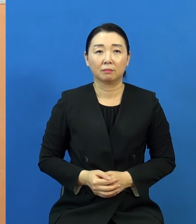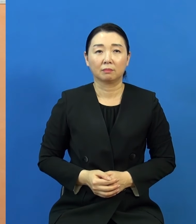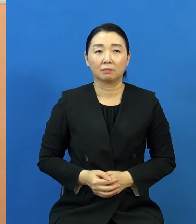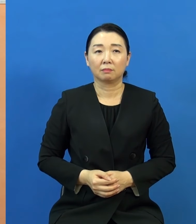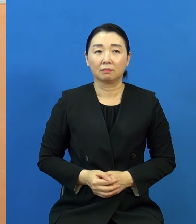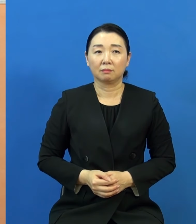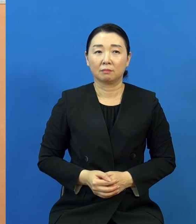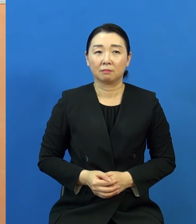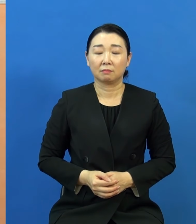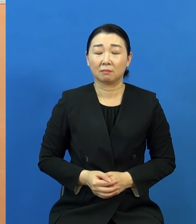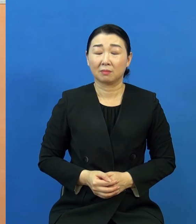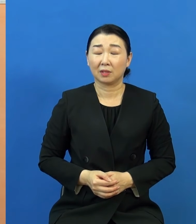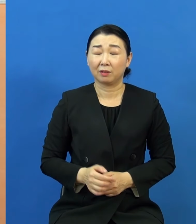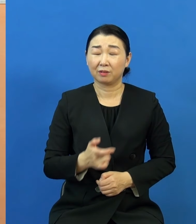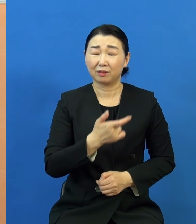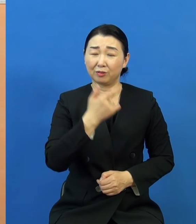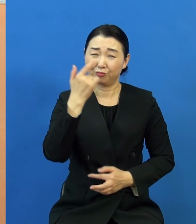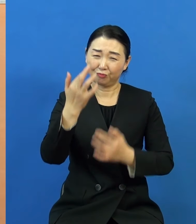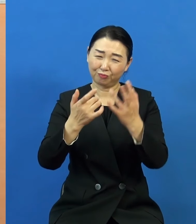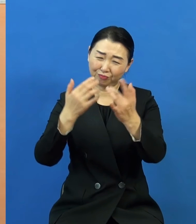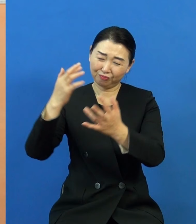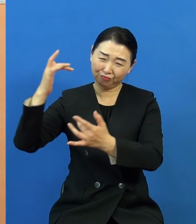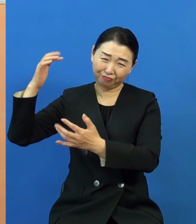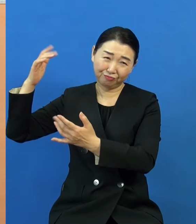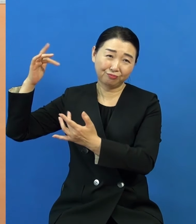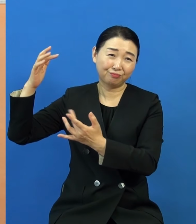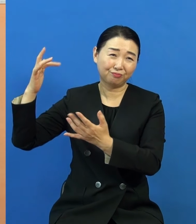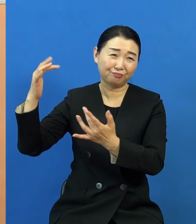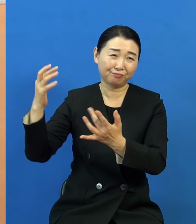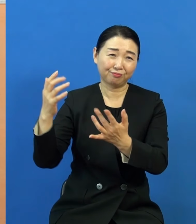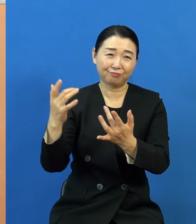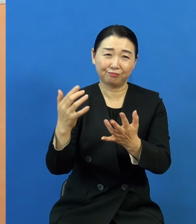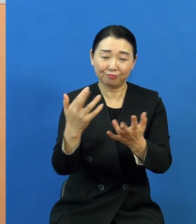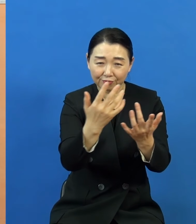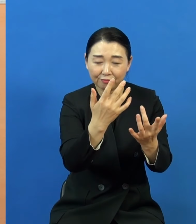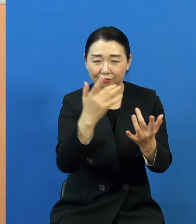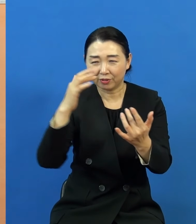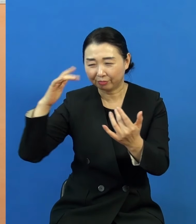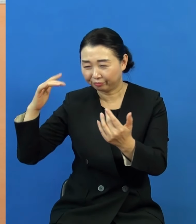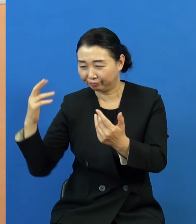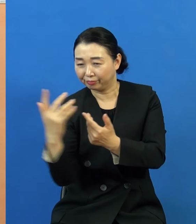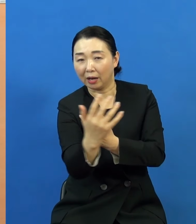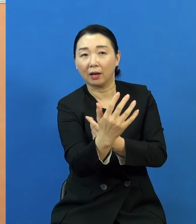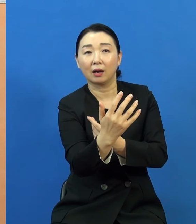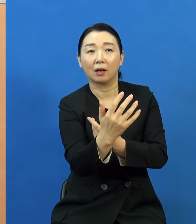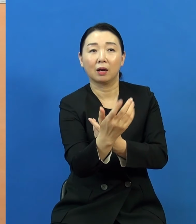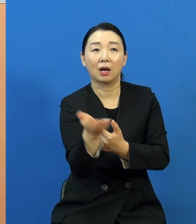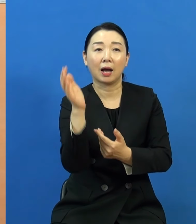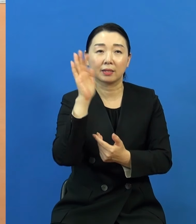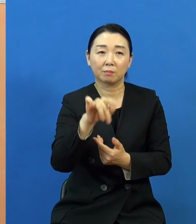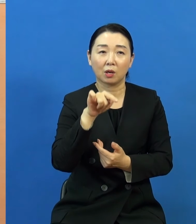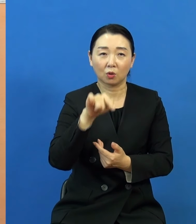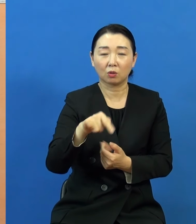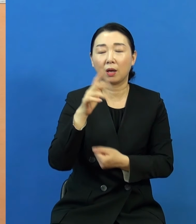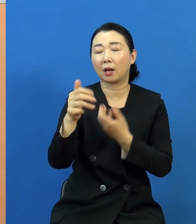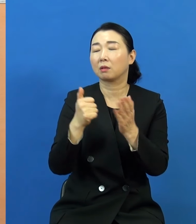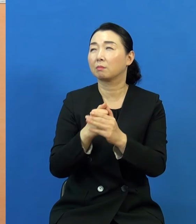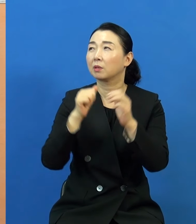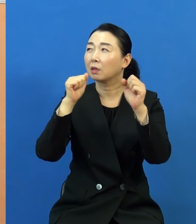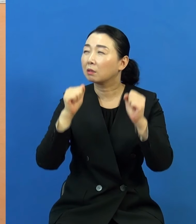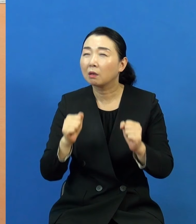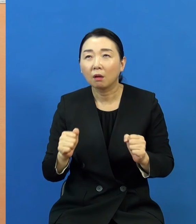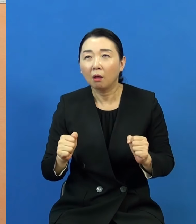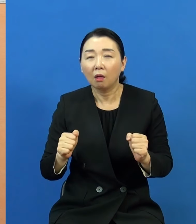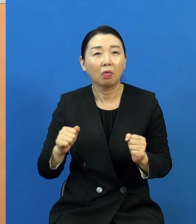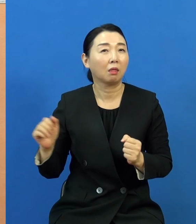큰 화염 불길이 바로 그 앞을 지나갑니다. 그러나 거기도 하나님이 계시지 않았습니다. 그러나